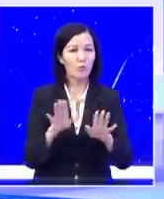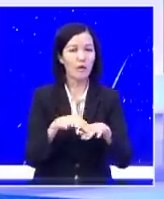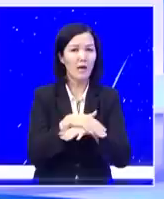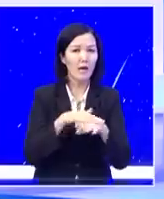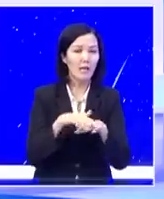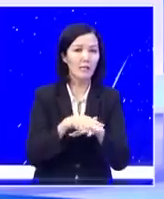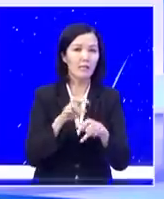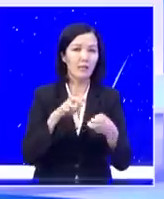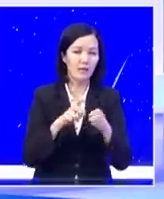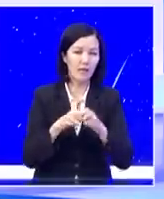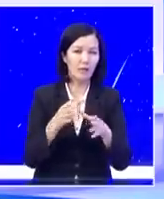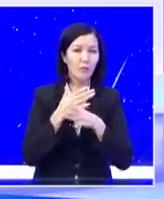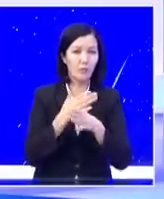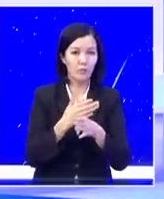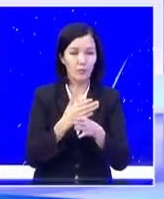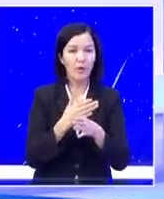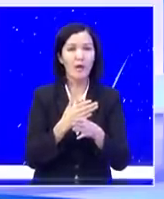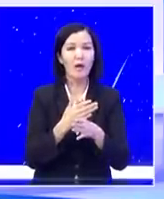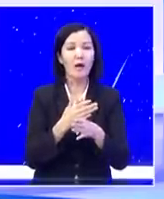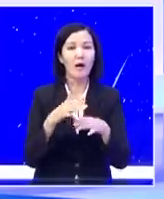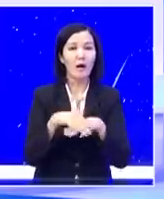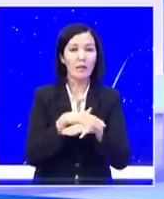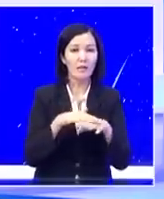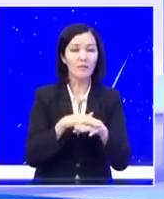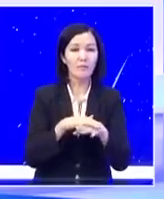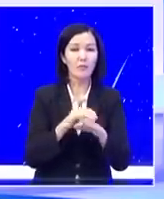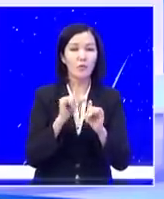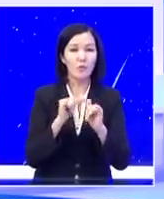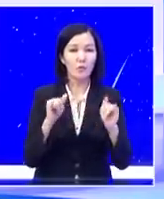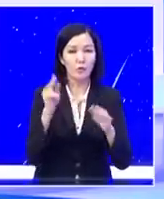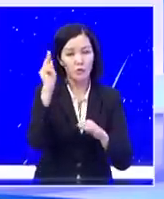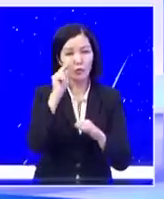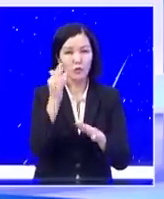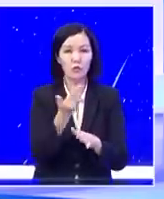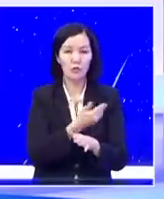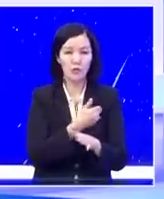жұртының жағасына құндыз болу еді. Халқында болсын, өссін, үйренсін деді.